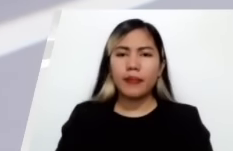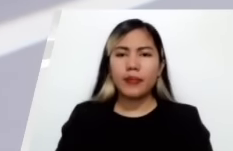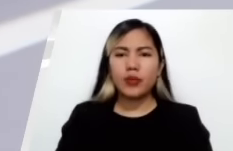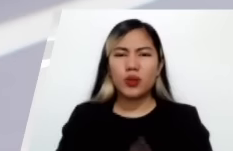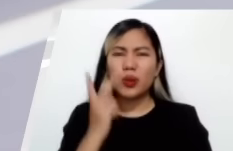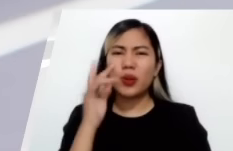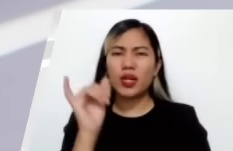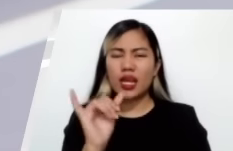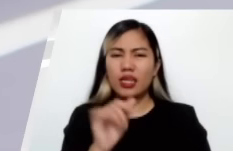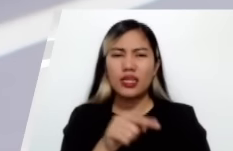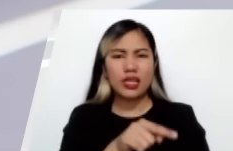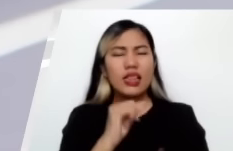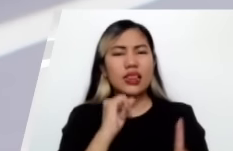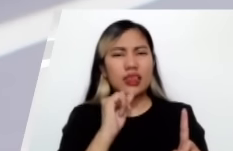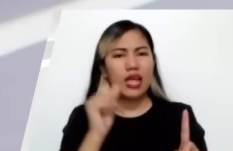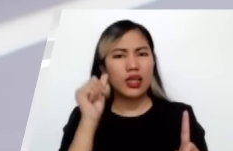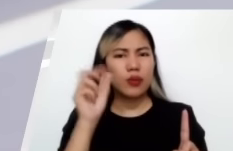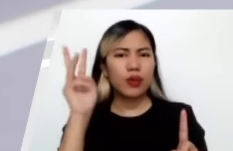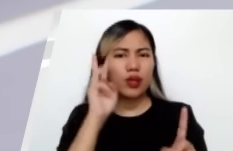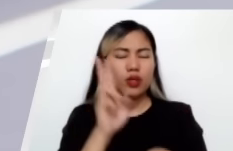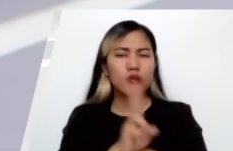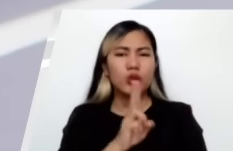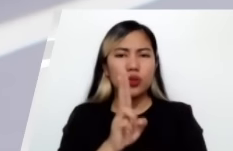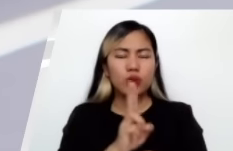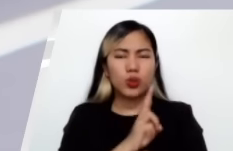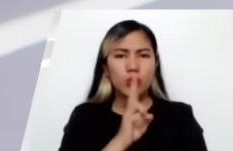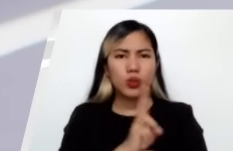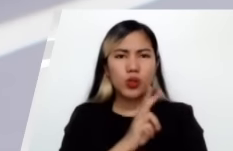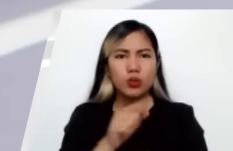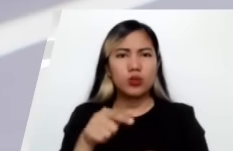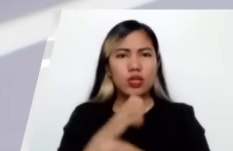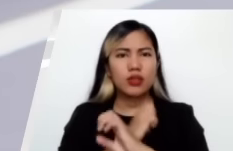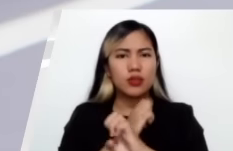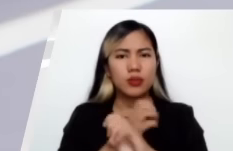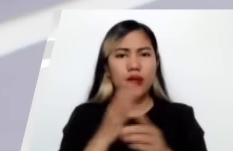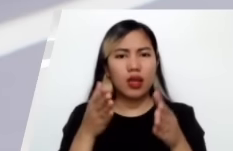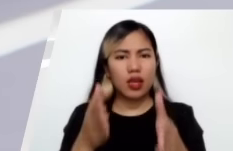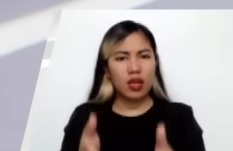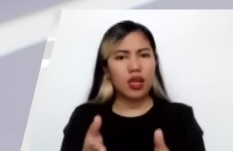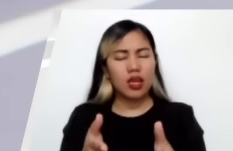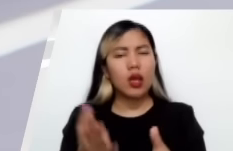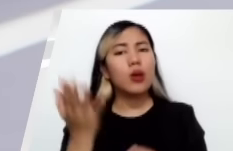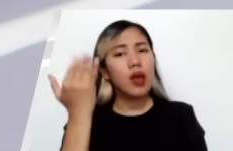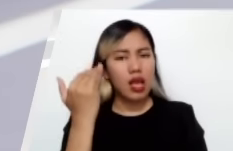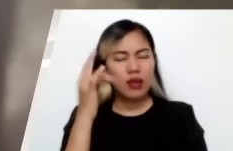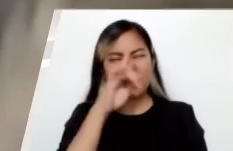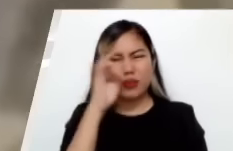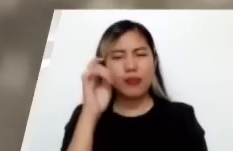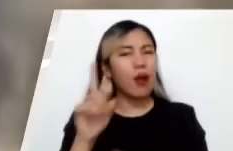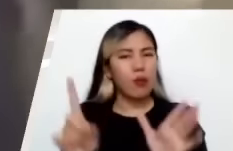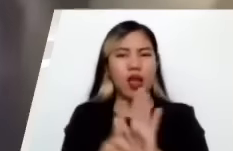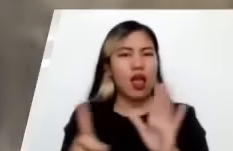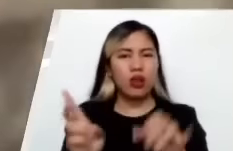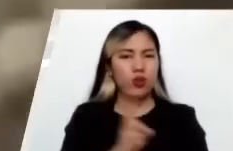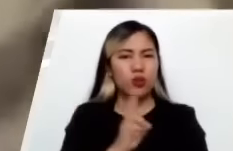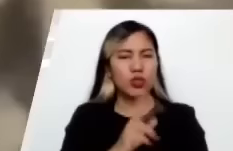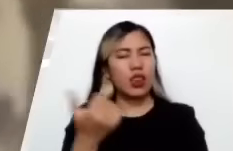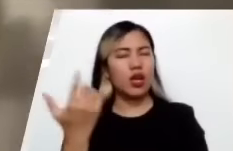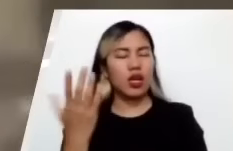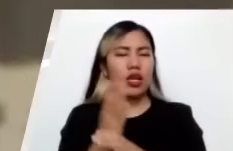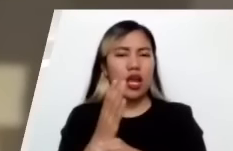aware doon sa use ng busway, restricted use of the busway. Hindi na nakuna